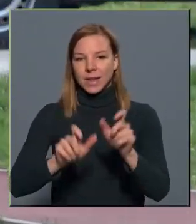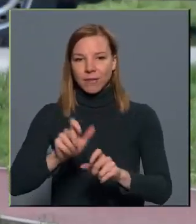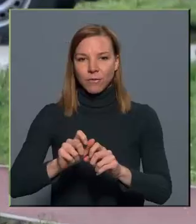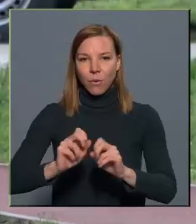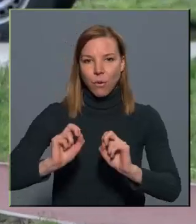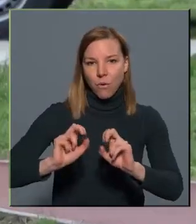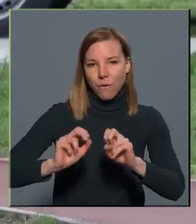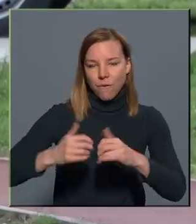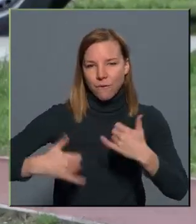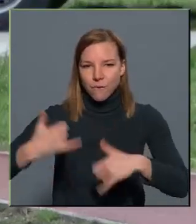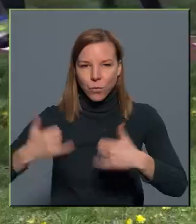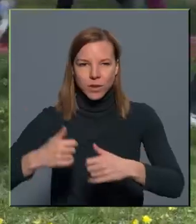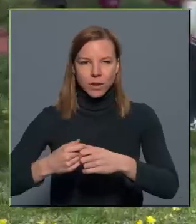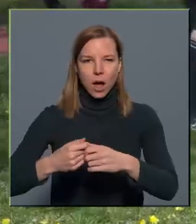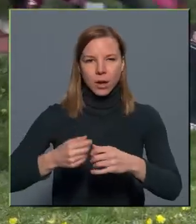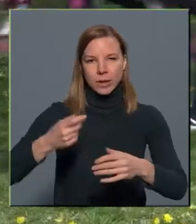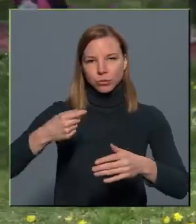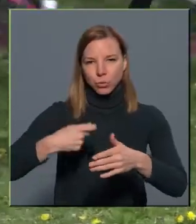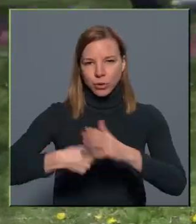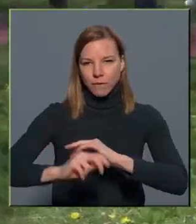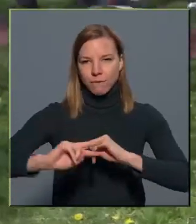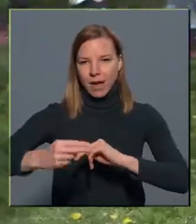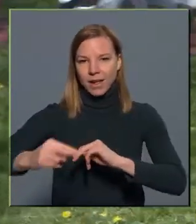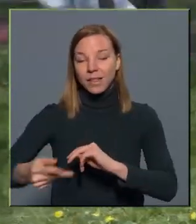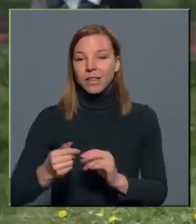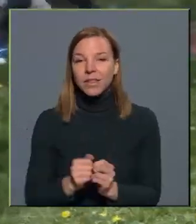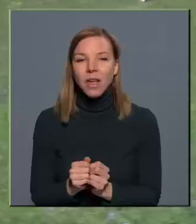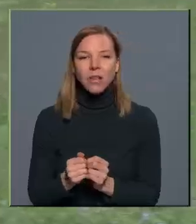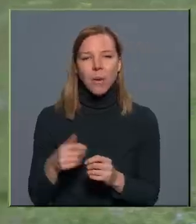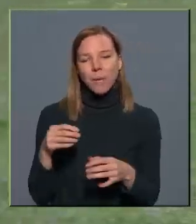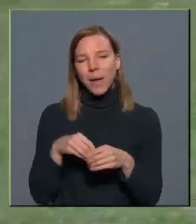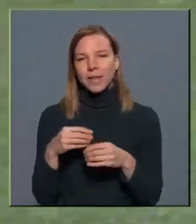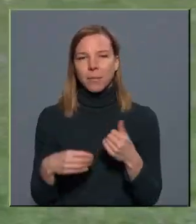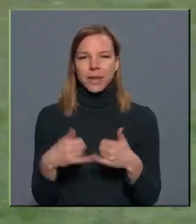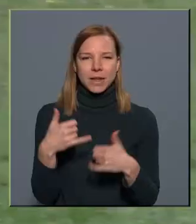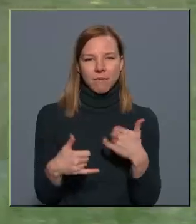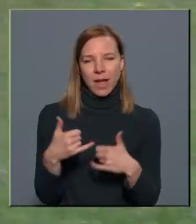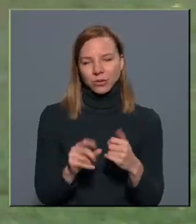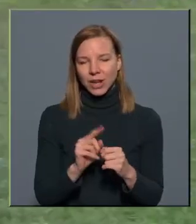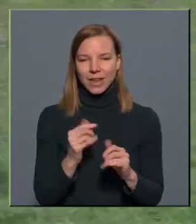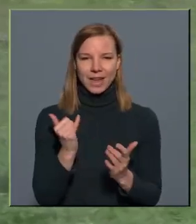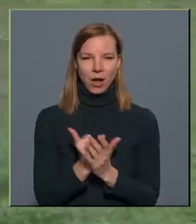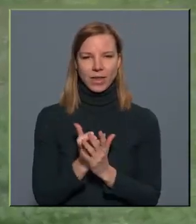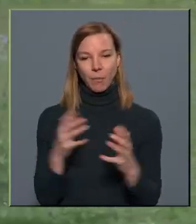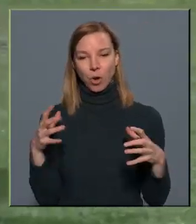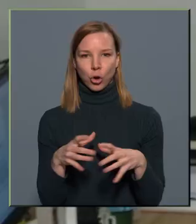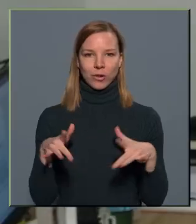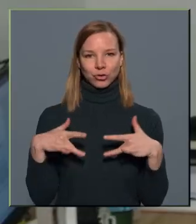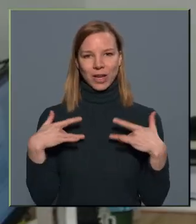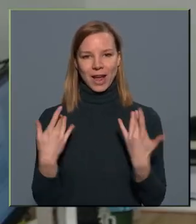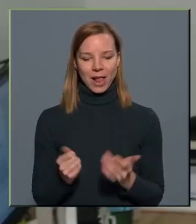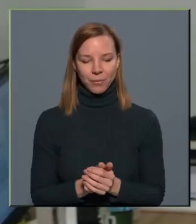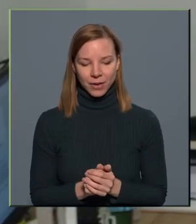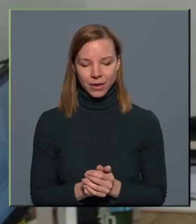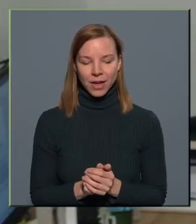versenyillat, de inkább a közösségépítő erejét használjuk, és az egy nagyon jó rendezvény, de hát badarság lenne, ha nem azt mondanám, hogy az